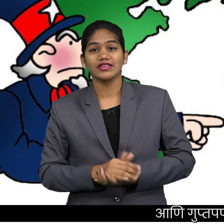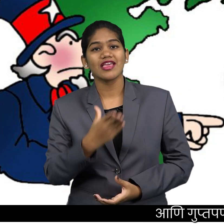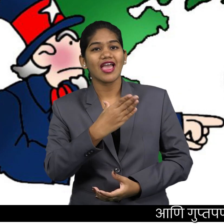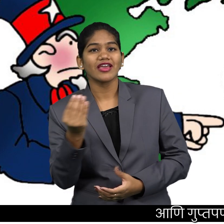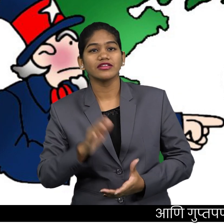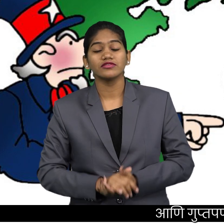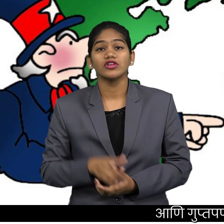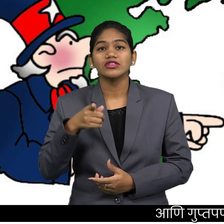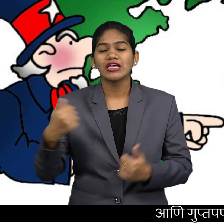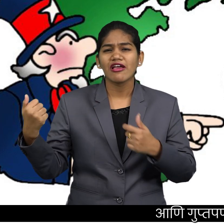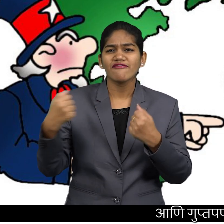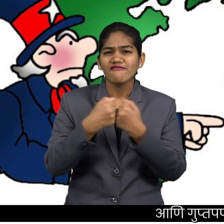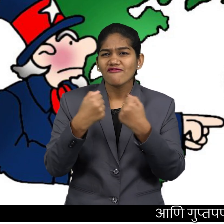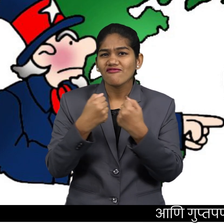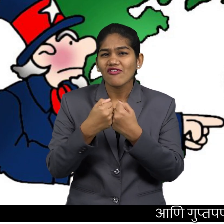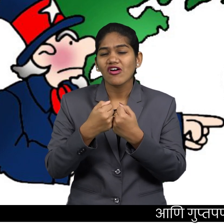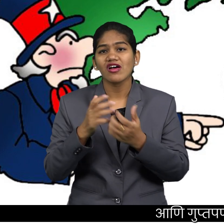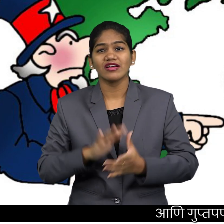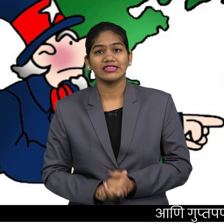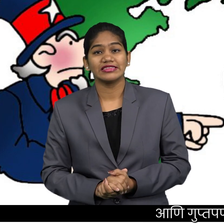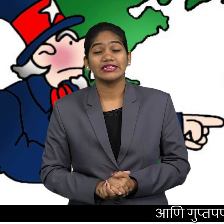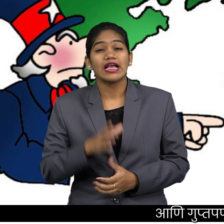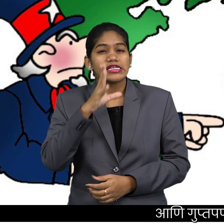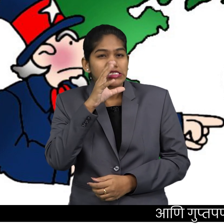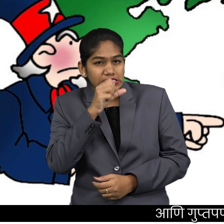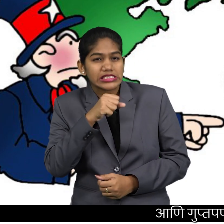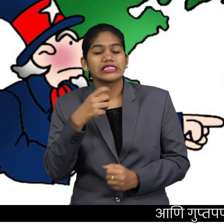आणि गुप्तपणे लढले गेले.